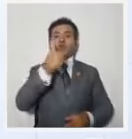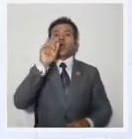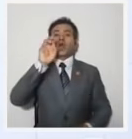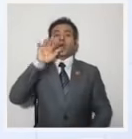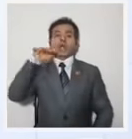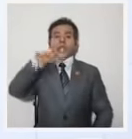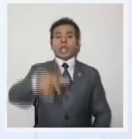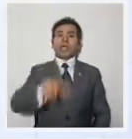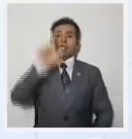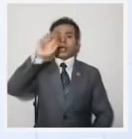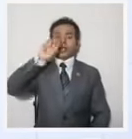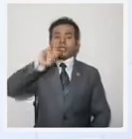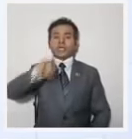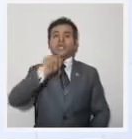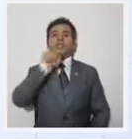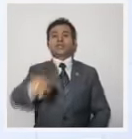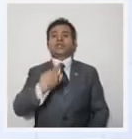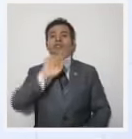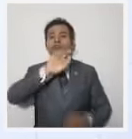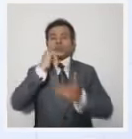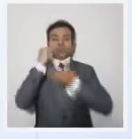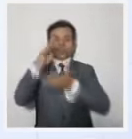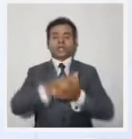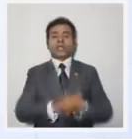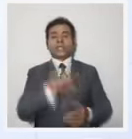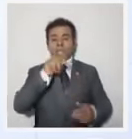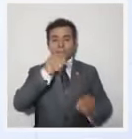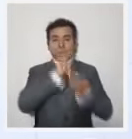2093290 এবং এ পর্যন্ত বিতরণ হয়েছে